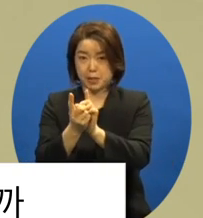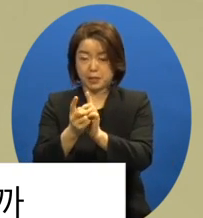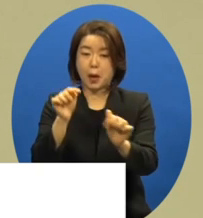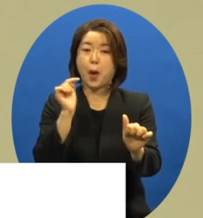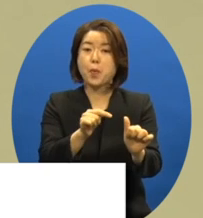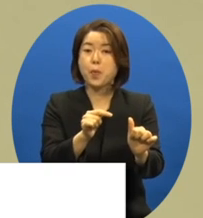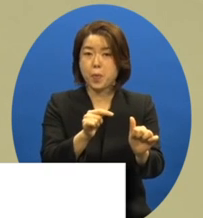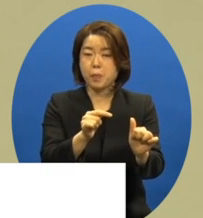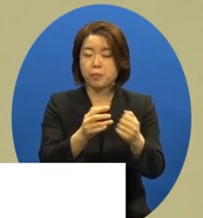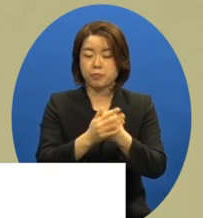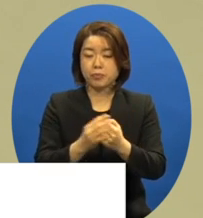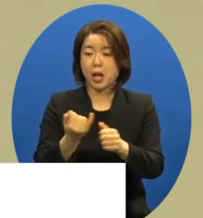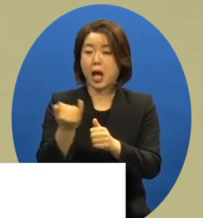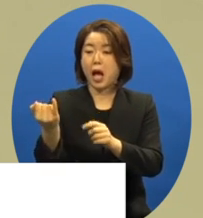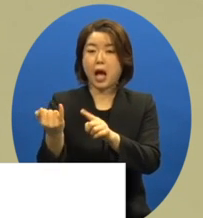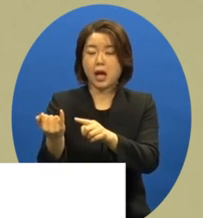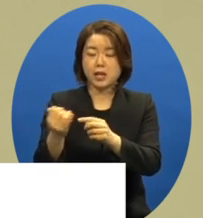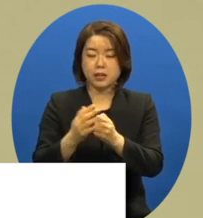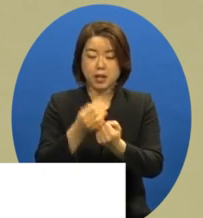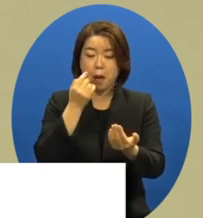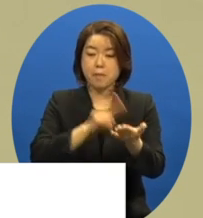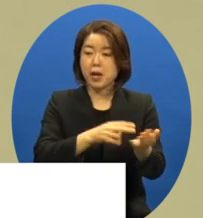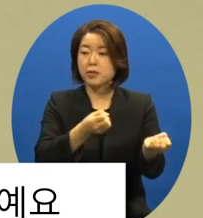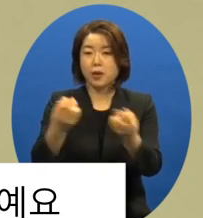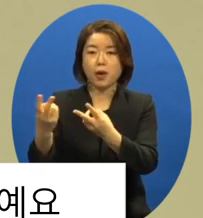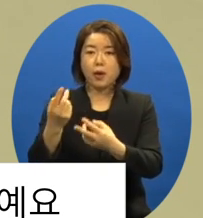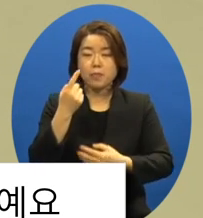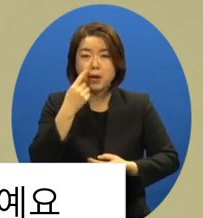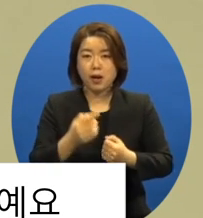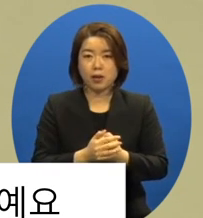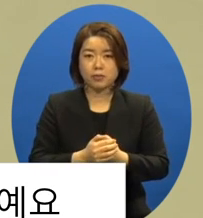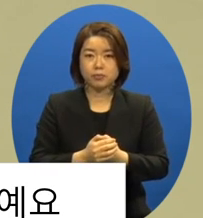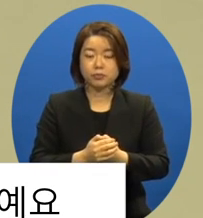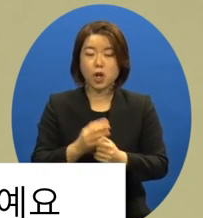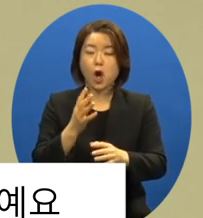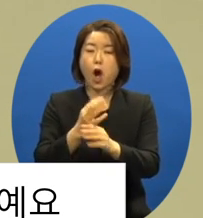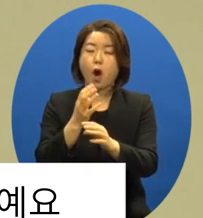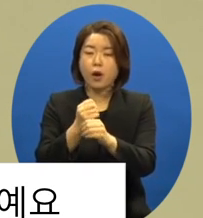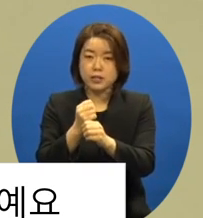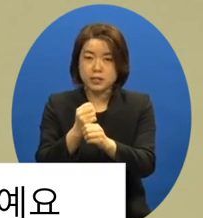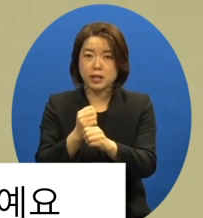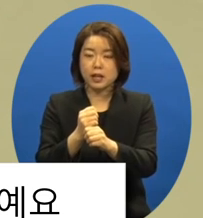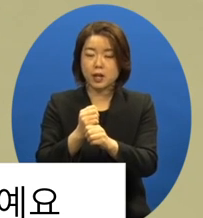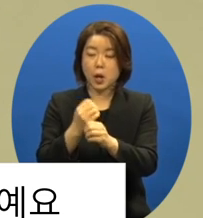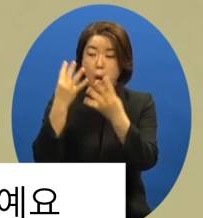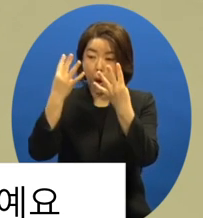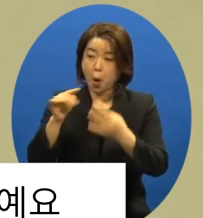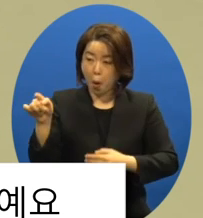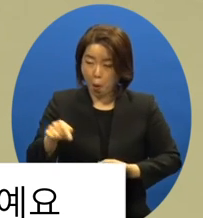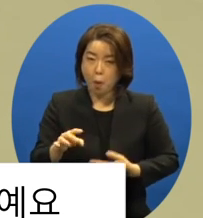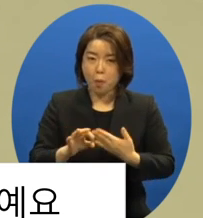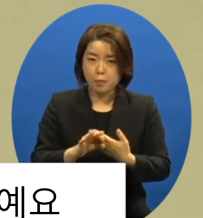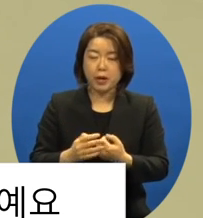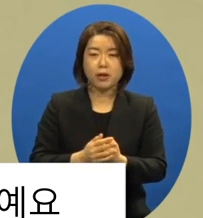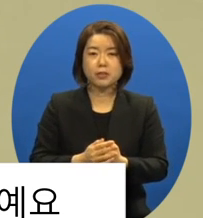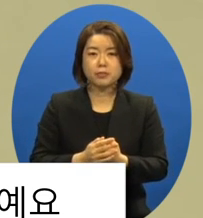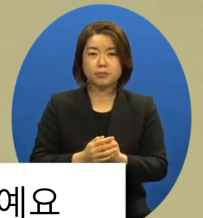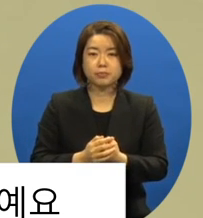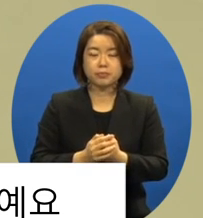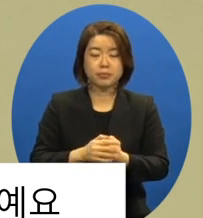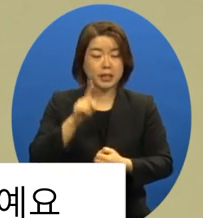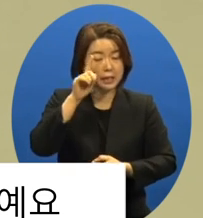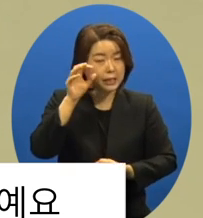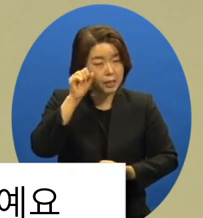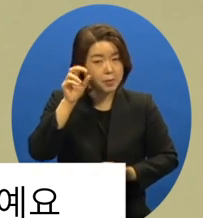테니까 아내에게 편지를 보내라는 것. 아무 날 교도소에 오면 1박